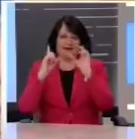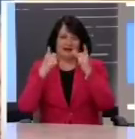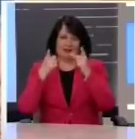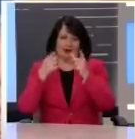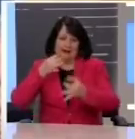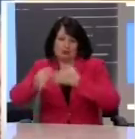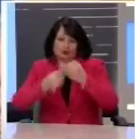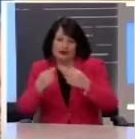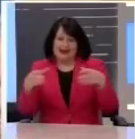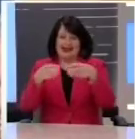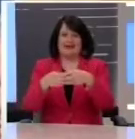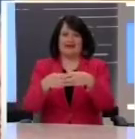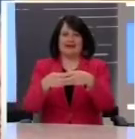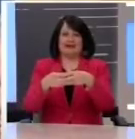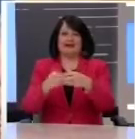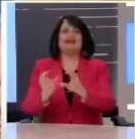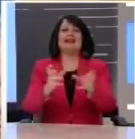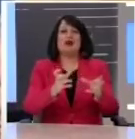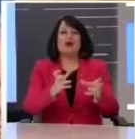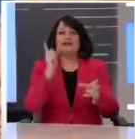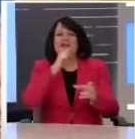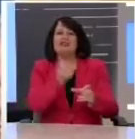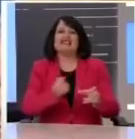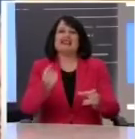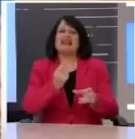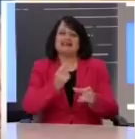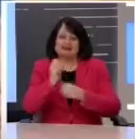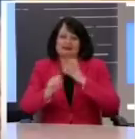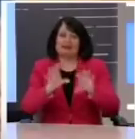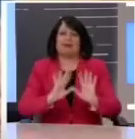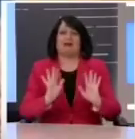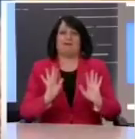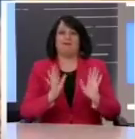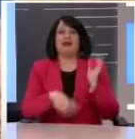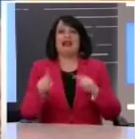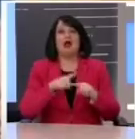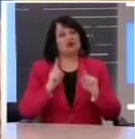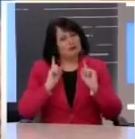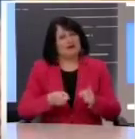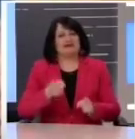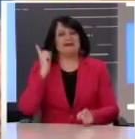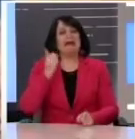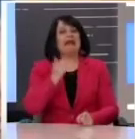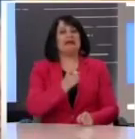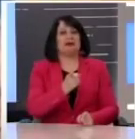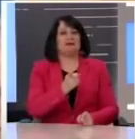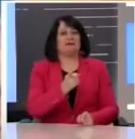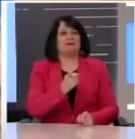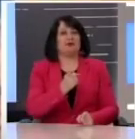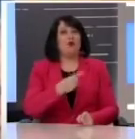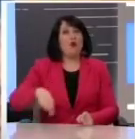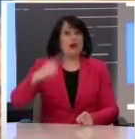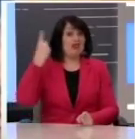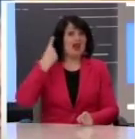καθοδηγείται από τα συγκροτήματα των fake news. Διότι ο ελληνικός λαός κρίνει. Και θα κρίνει όλους